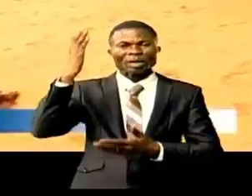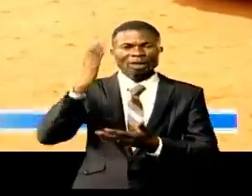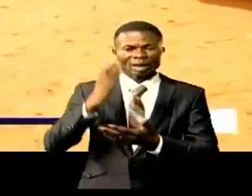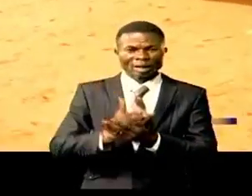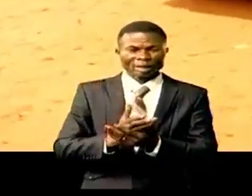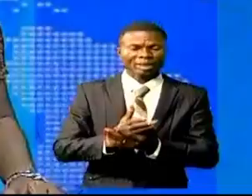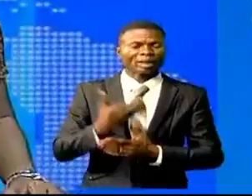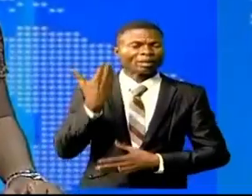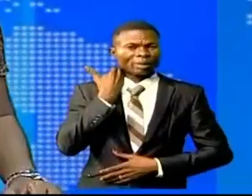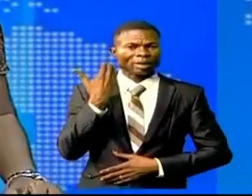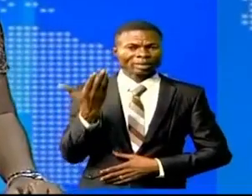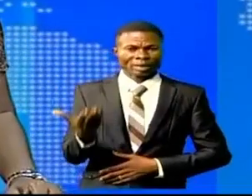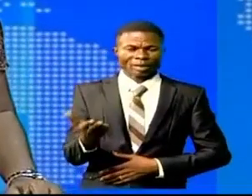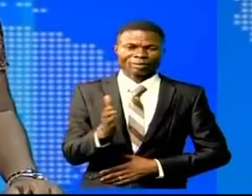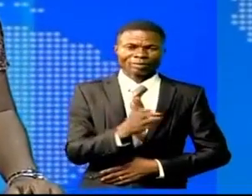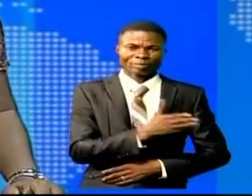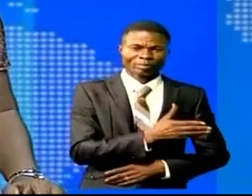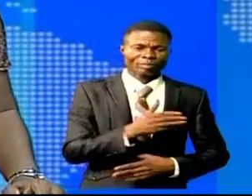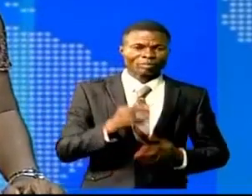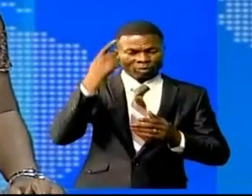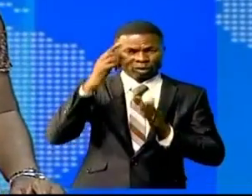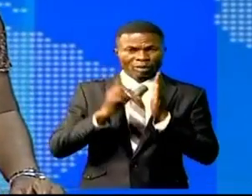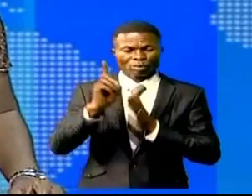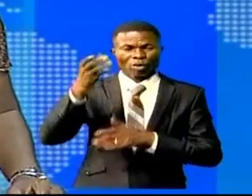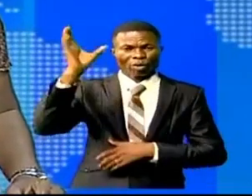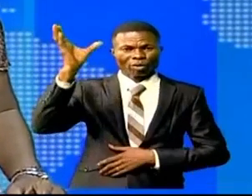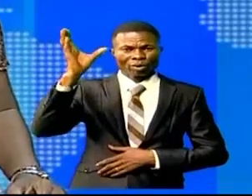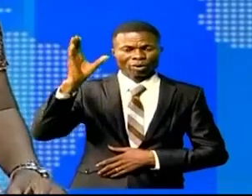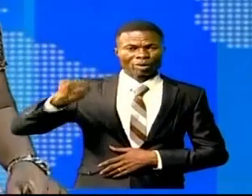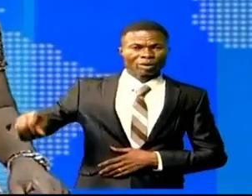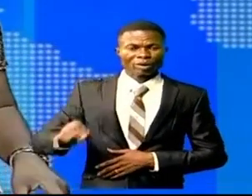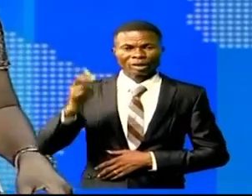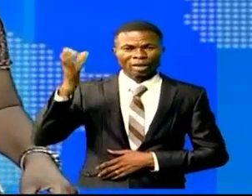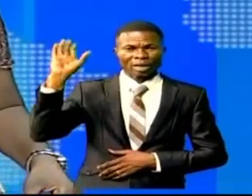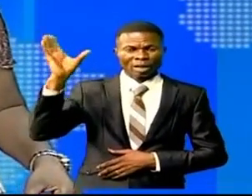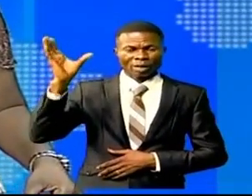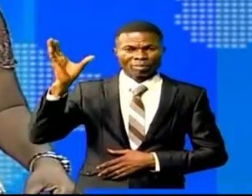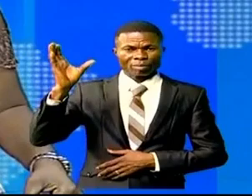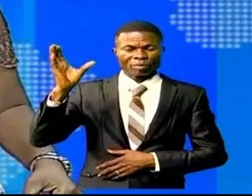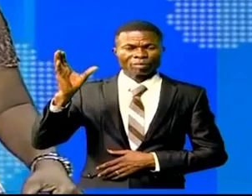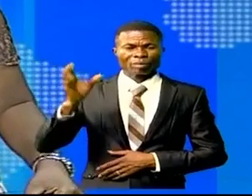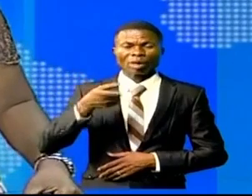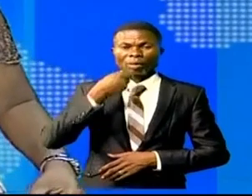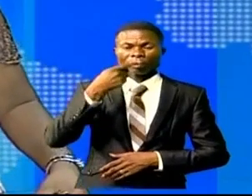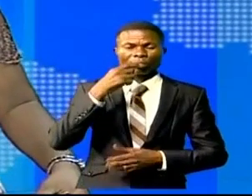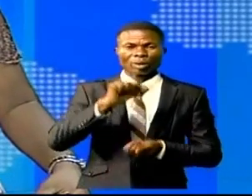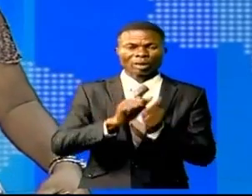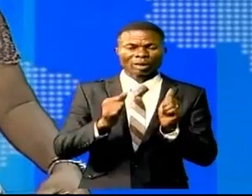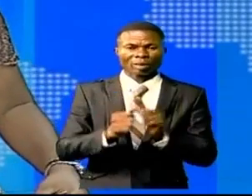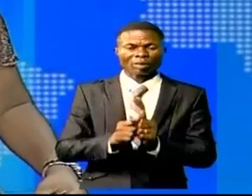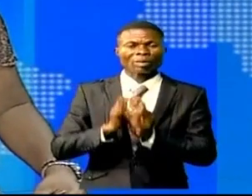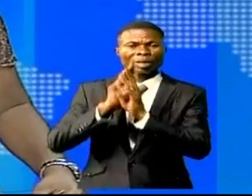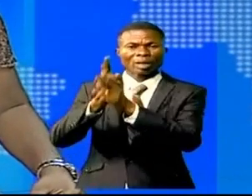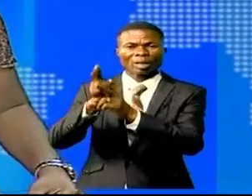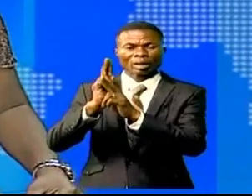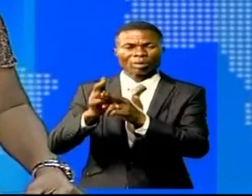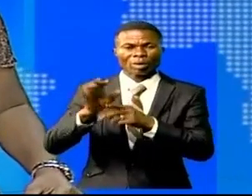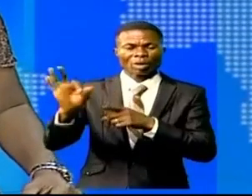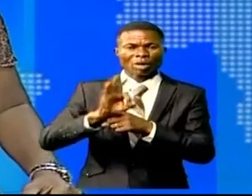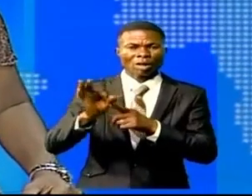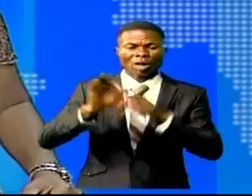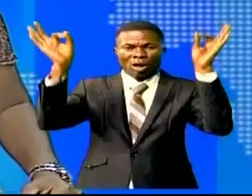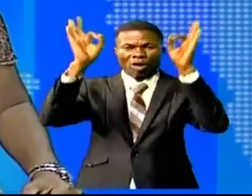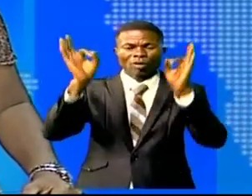l'actuelle pandémie. Au développement rural, Jean-Pierre Ndolo Demazou nous parle du plaidoyer sur le Forum